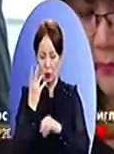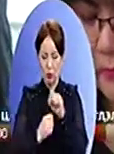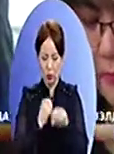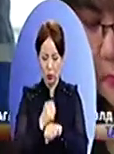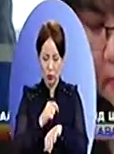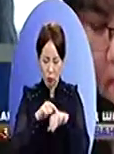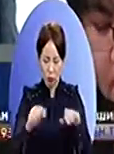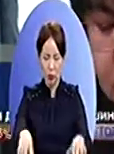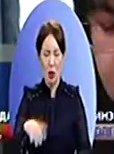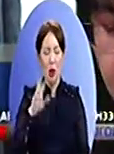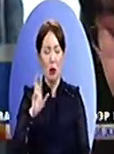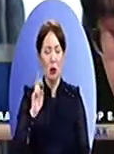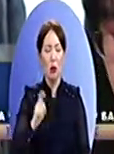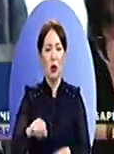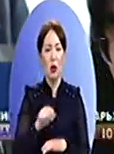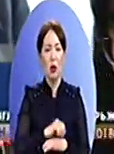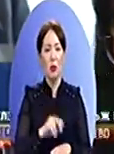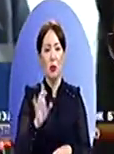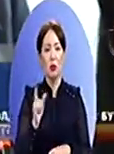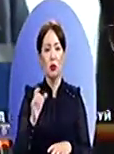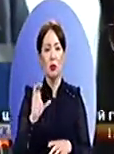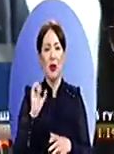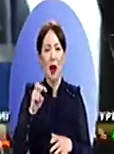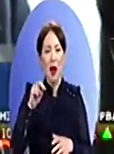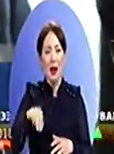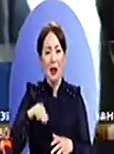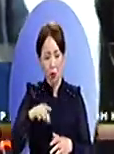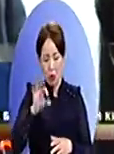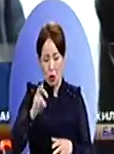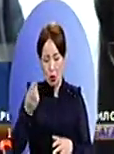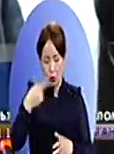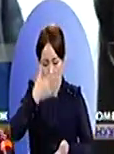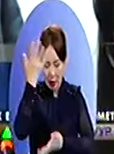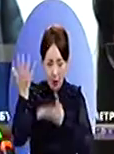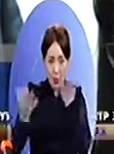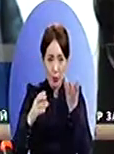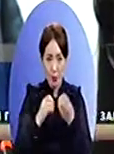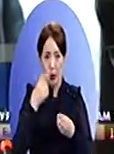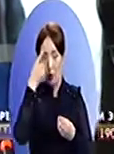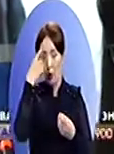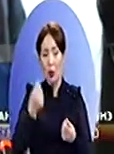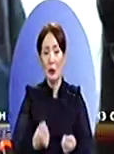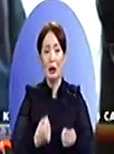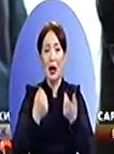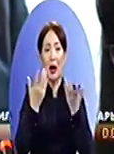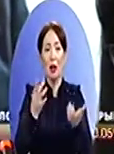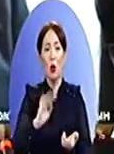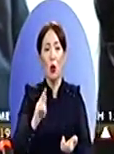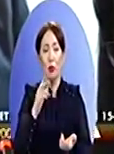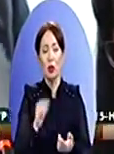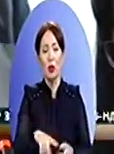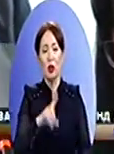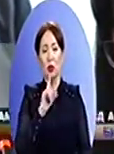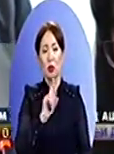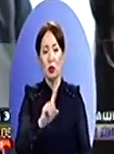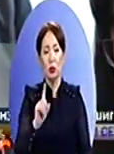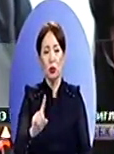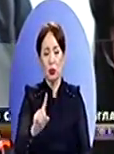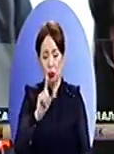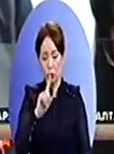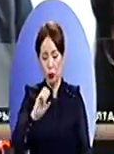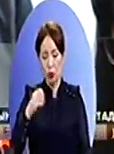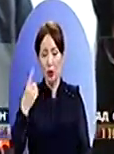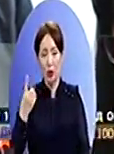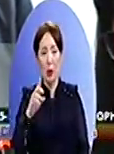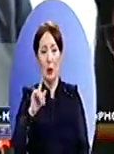аймгийн Шинжинст, Баян-Өндөр суманд хөрөнгө оруулж алтны ордны хайгуул хийж байна. Бид Монголд гарах хувьцаанаасаа 101 мянган ширхгийг үйл ажиллагаа явуулж байгаа